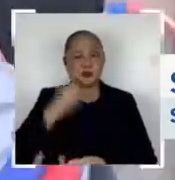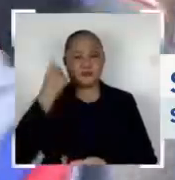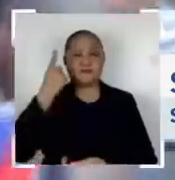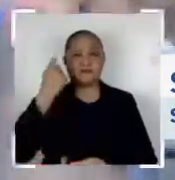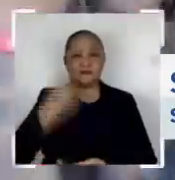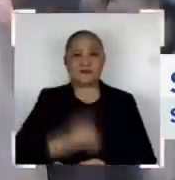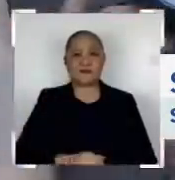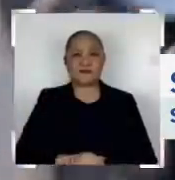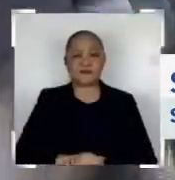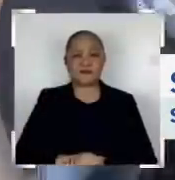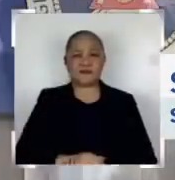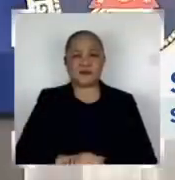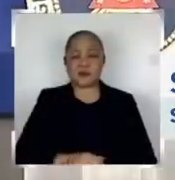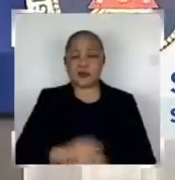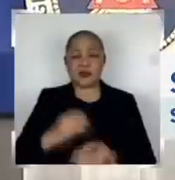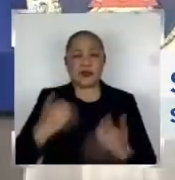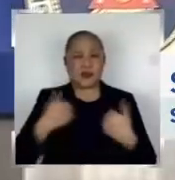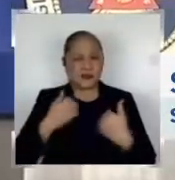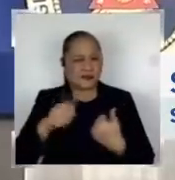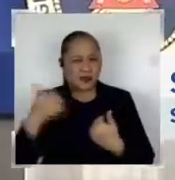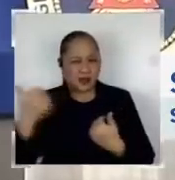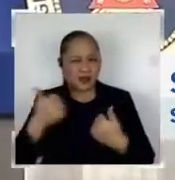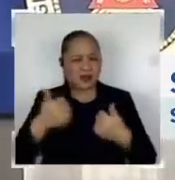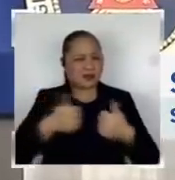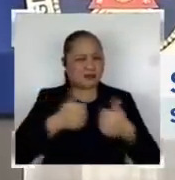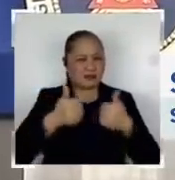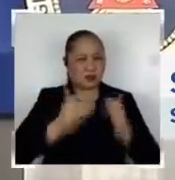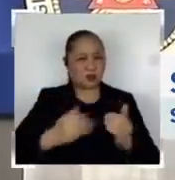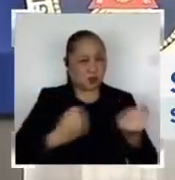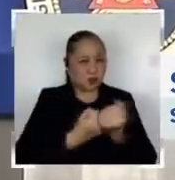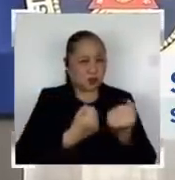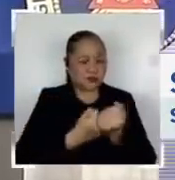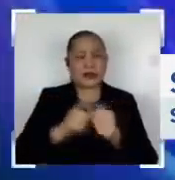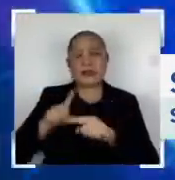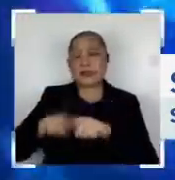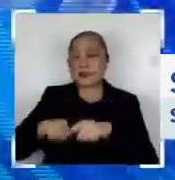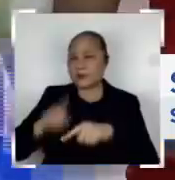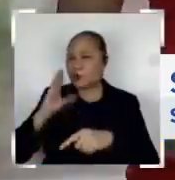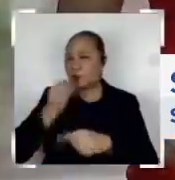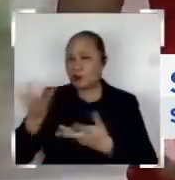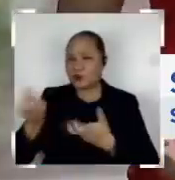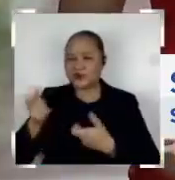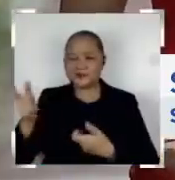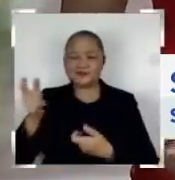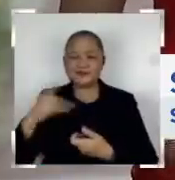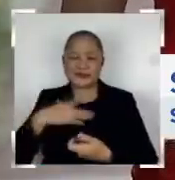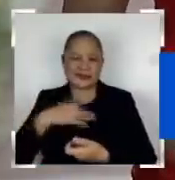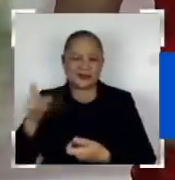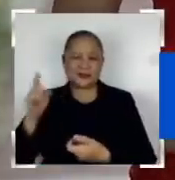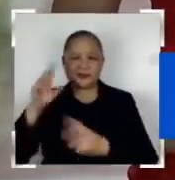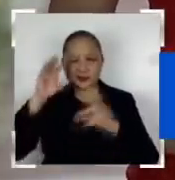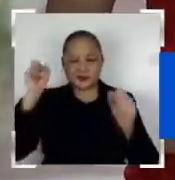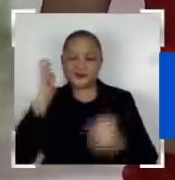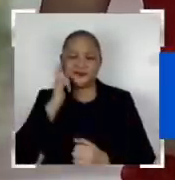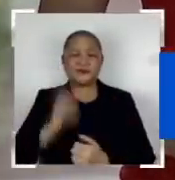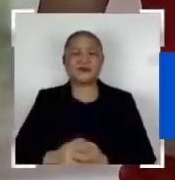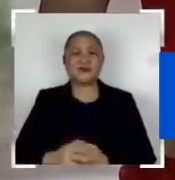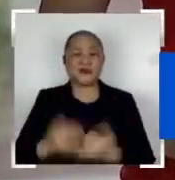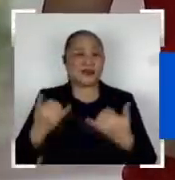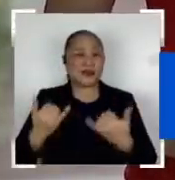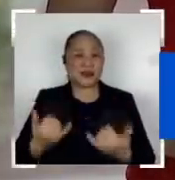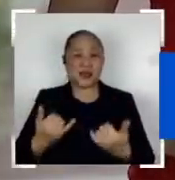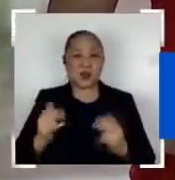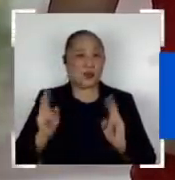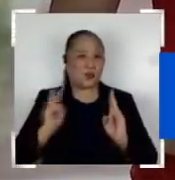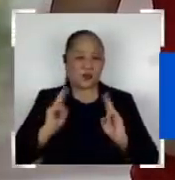ibang kandidato siyang susuportahan, depende raw yan kung sino ang gusto ni Pangulong Duterte. Dahil holiday ngayon, walang filing. Pero sabi